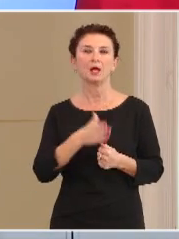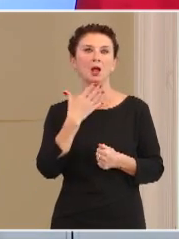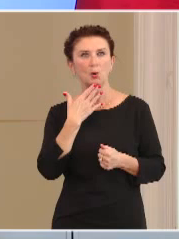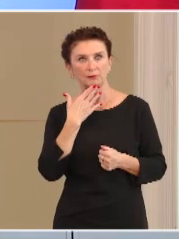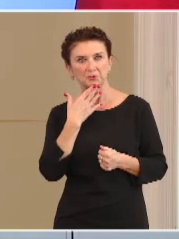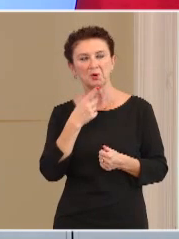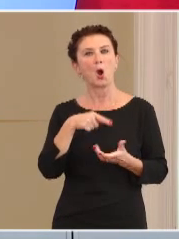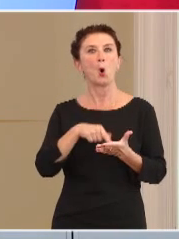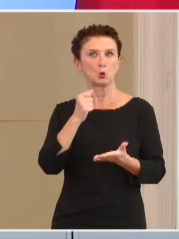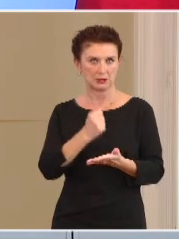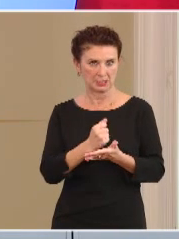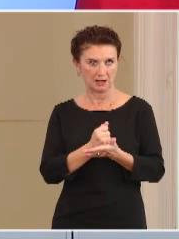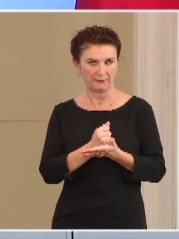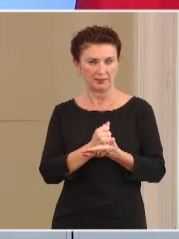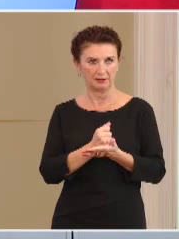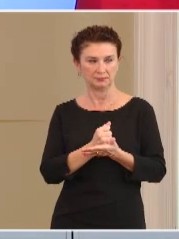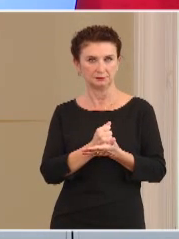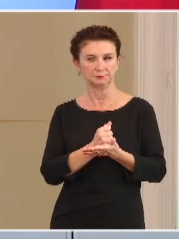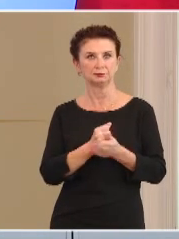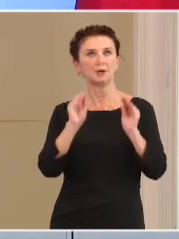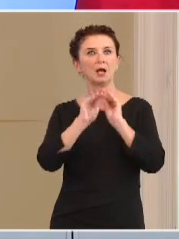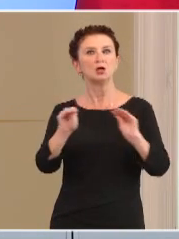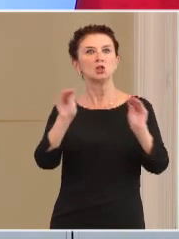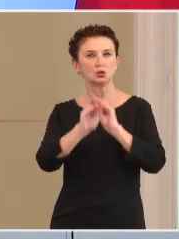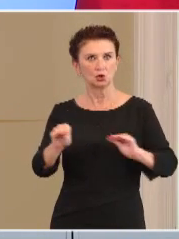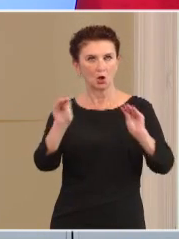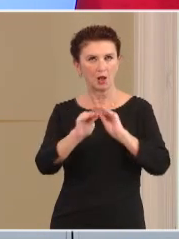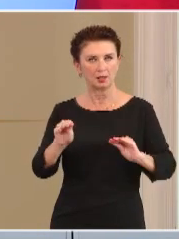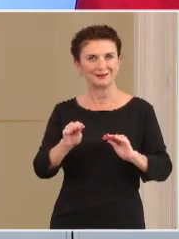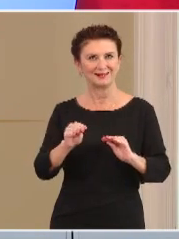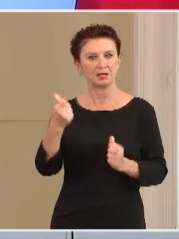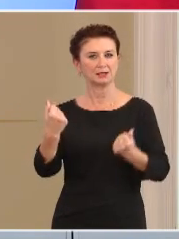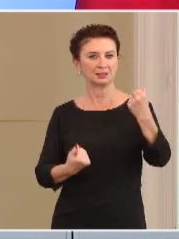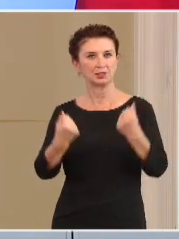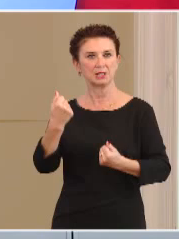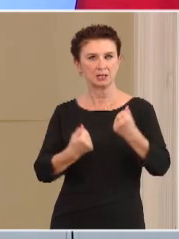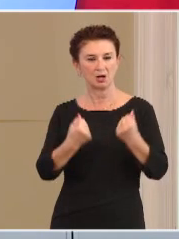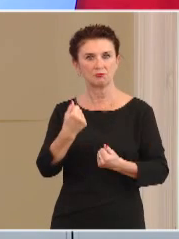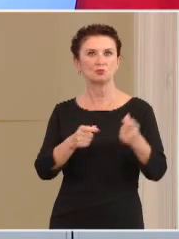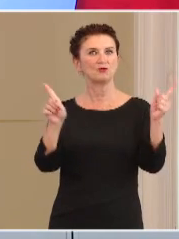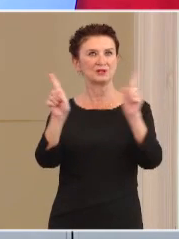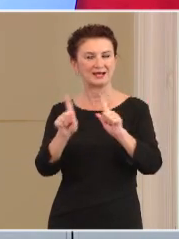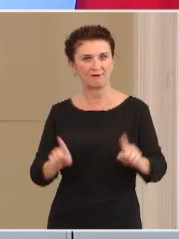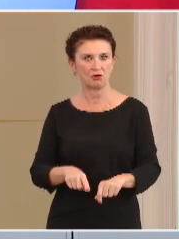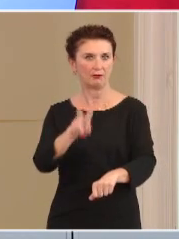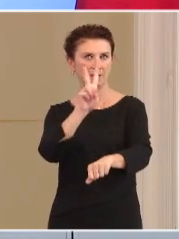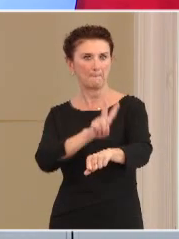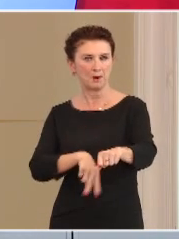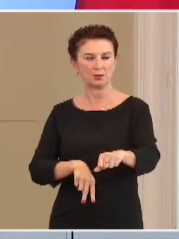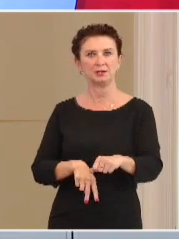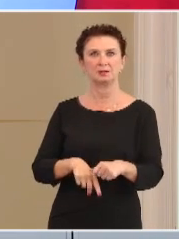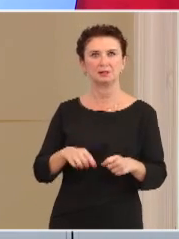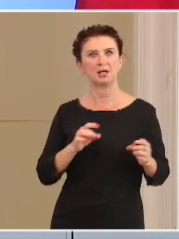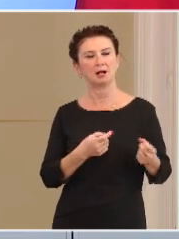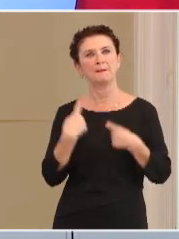zawodowych, między innymi BOR-u, Policji, Straży Pożarnych, Kartek Pogotowia. Większość tych grup